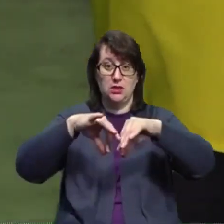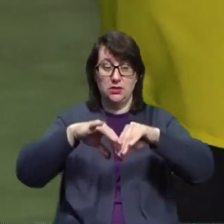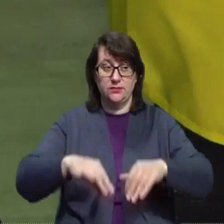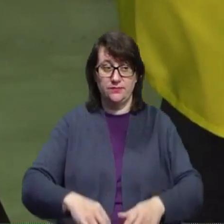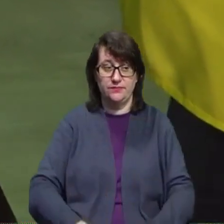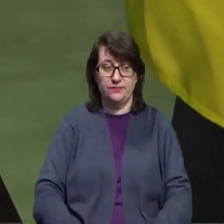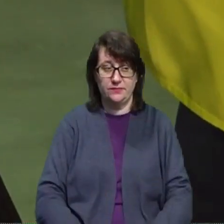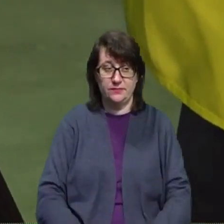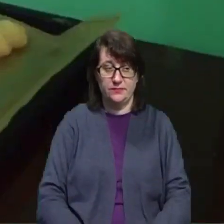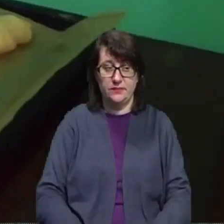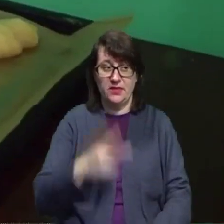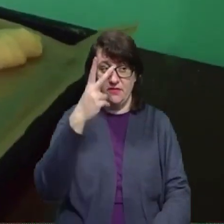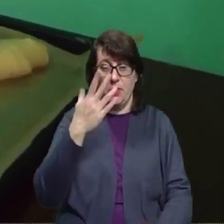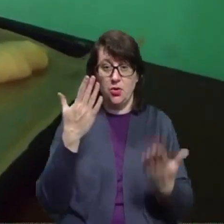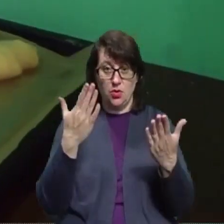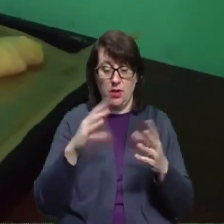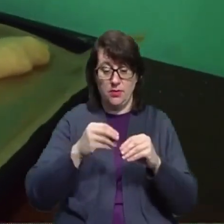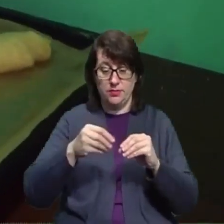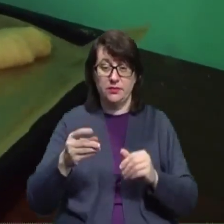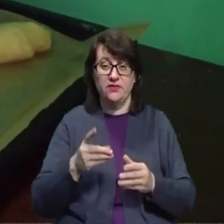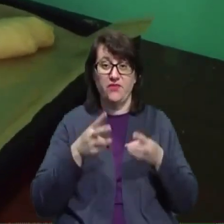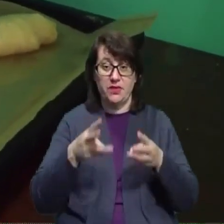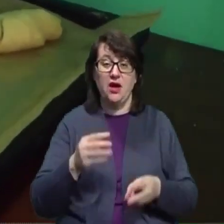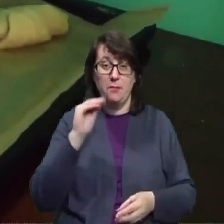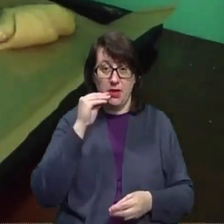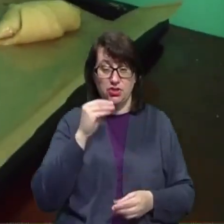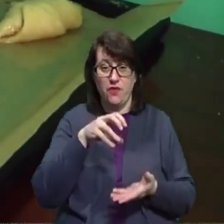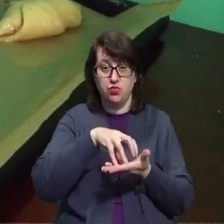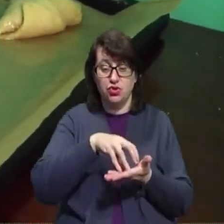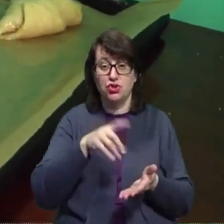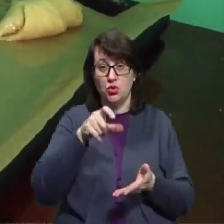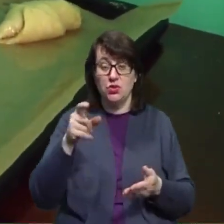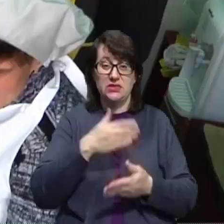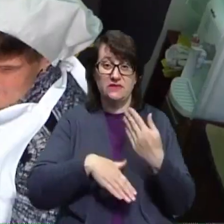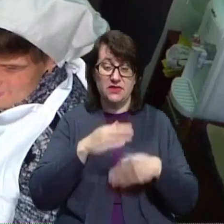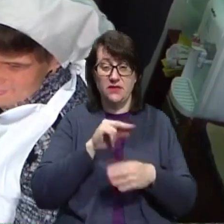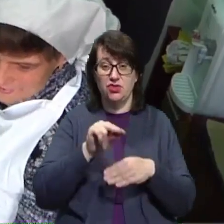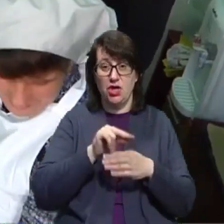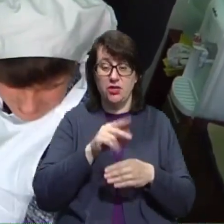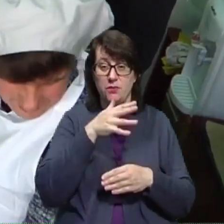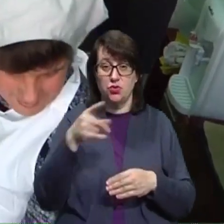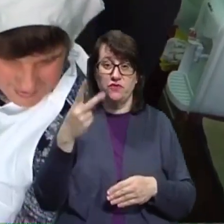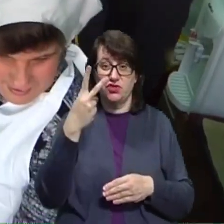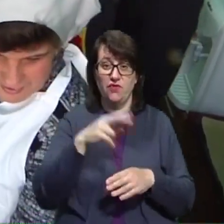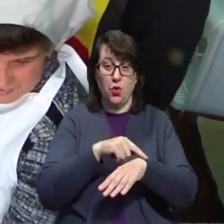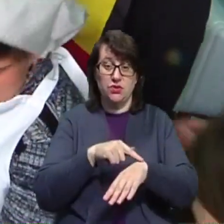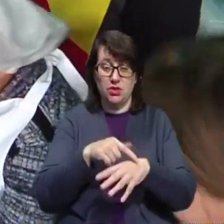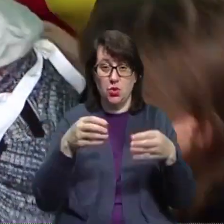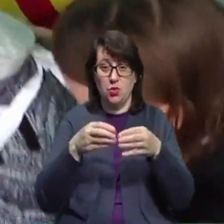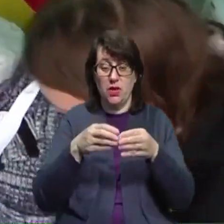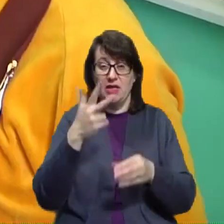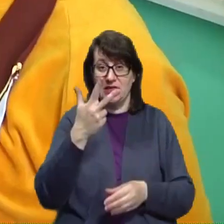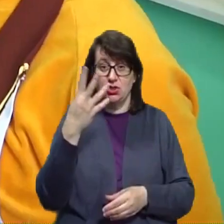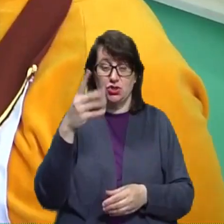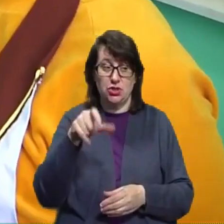Давай, двома руками. Випікати печиво та булочки людей з інвалідністю навчають впродовж 2 годин у групах по 3-4